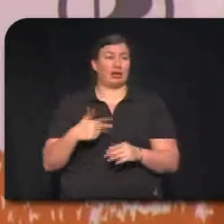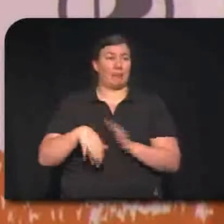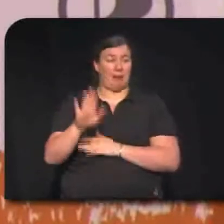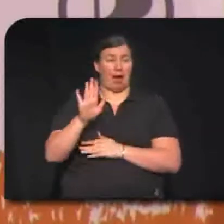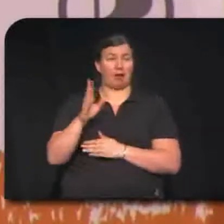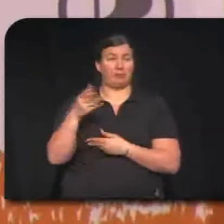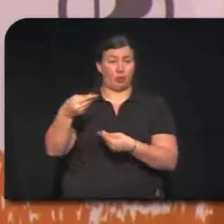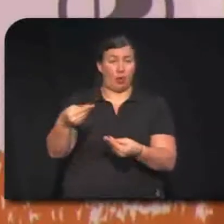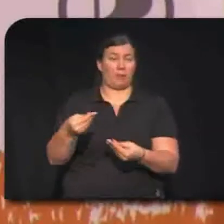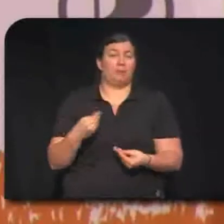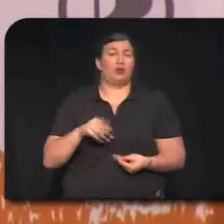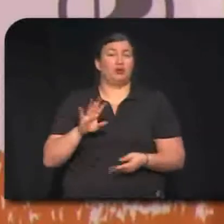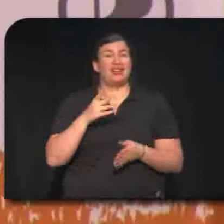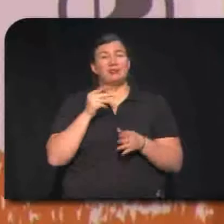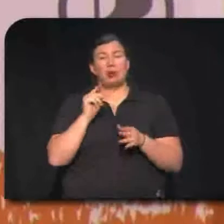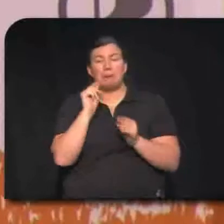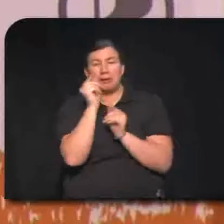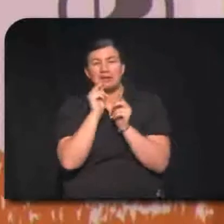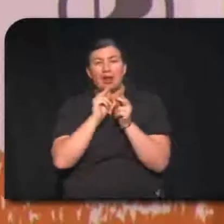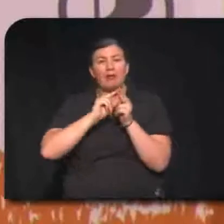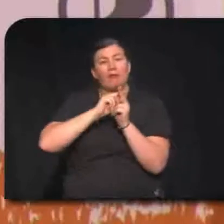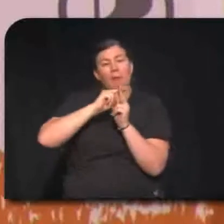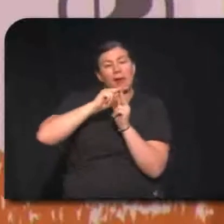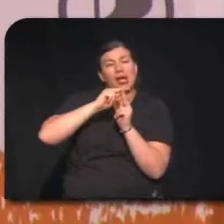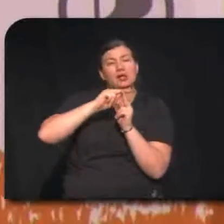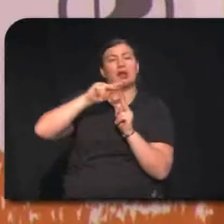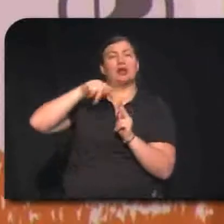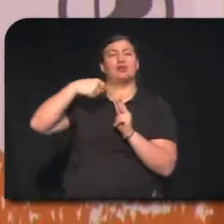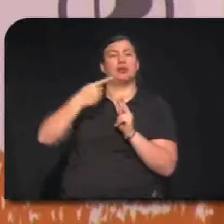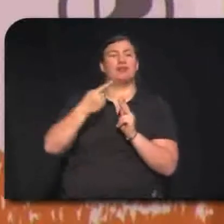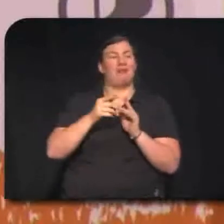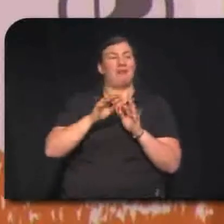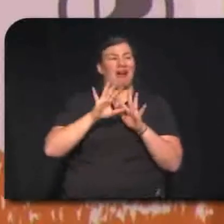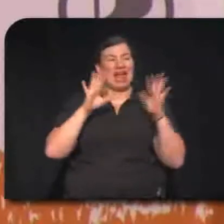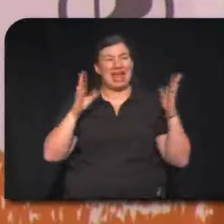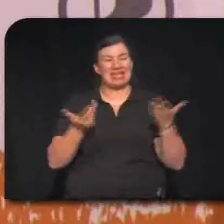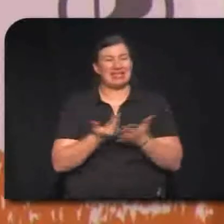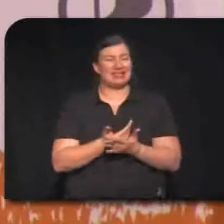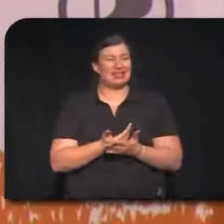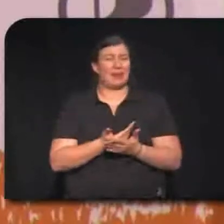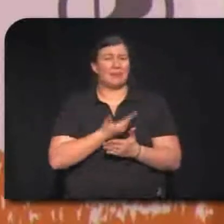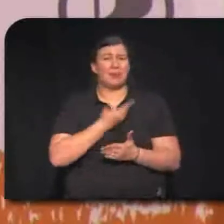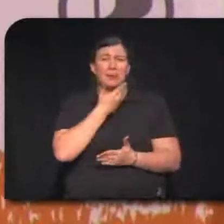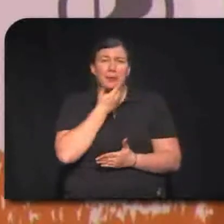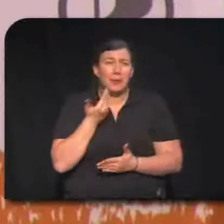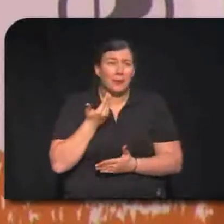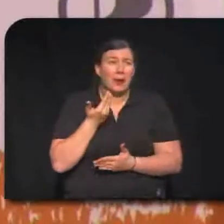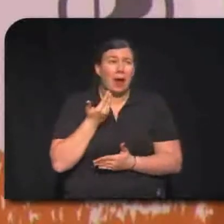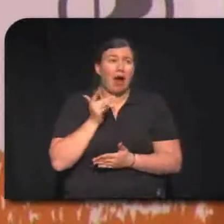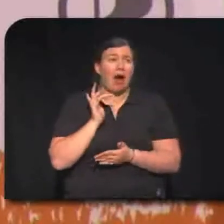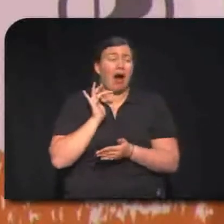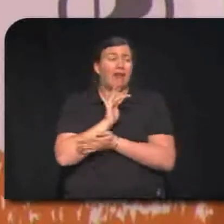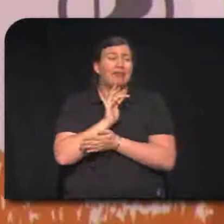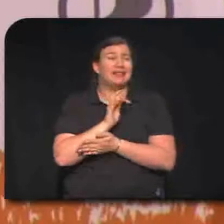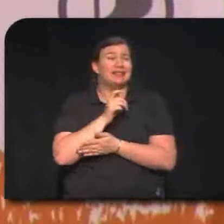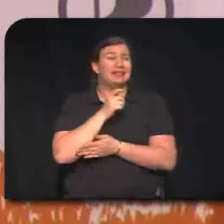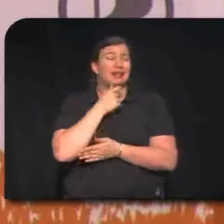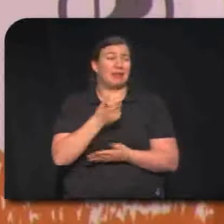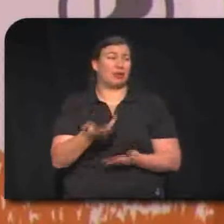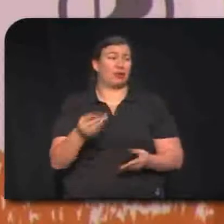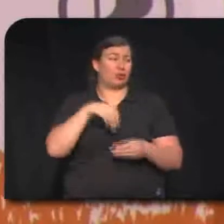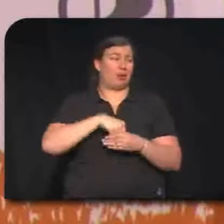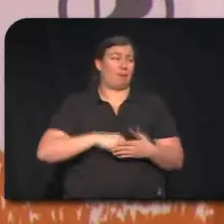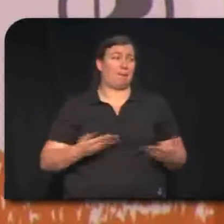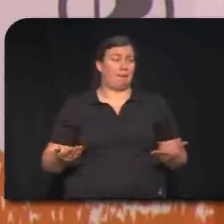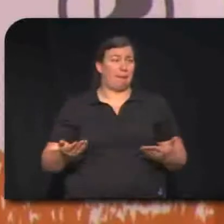Friedenspolitik aber es hat überhaupt nichts antisemitisches drin es ist von keinem Antisemiten bearbeitet worden